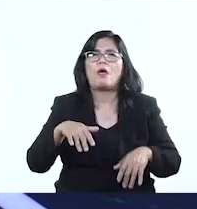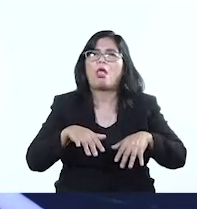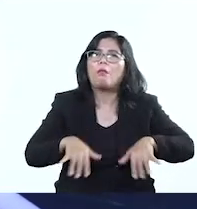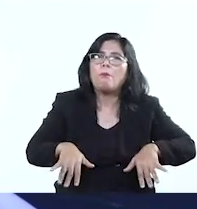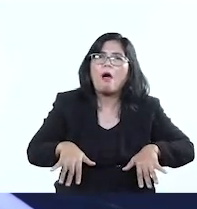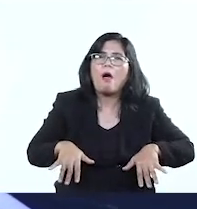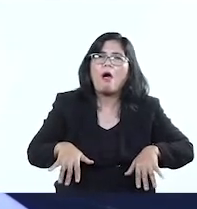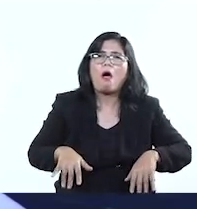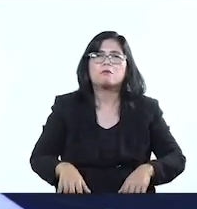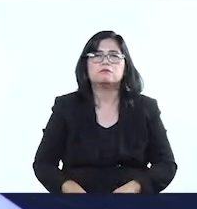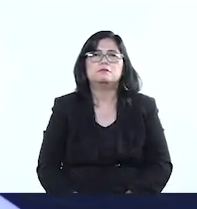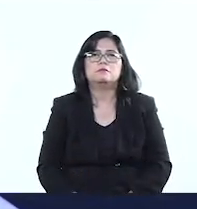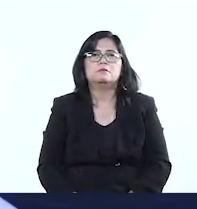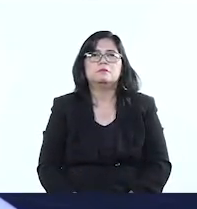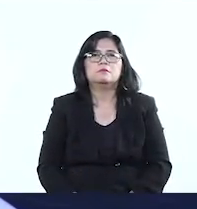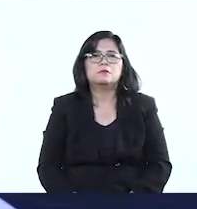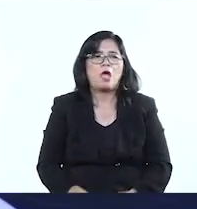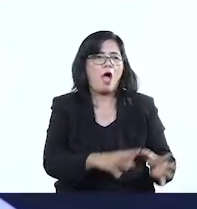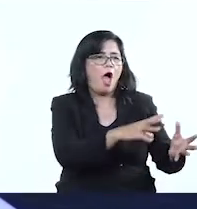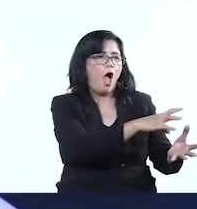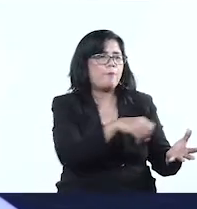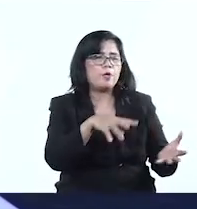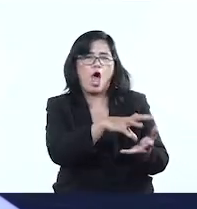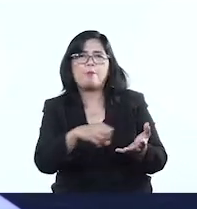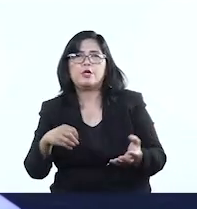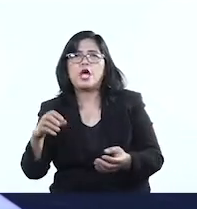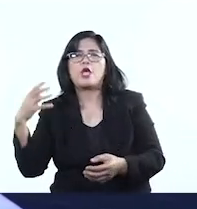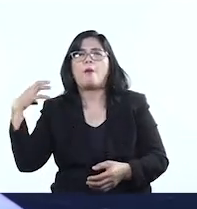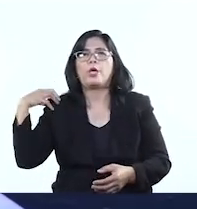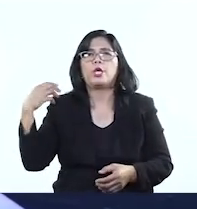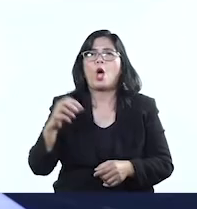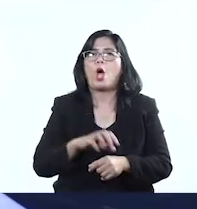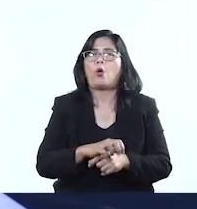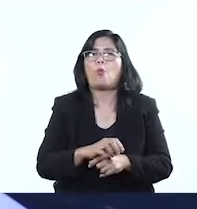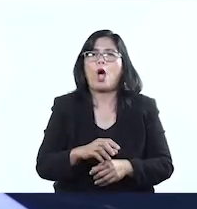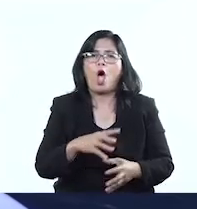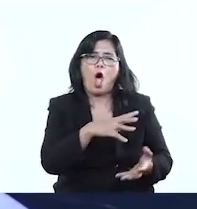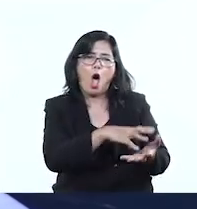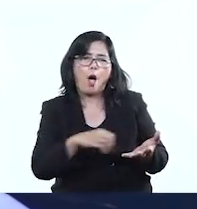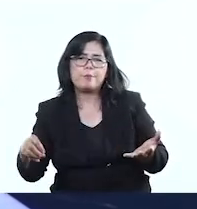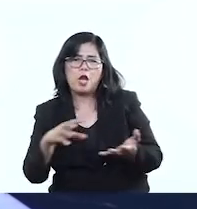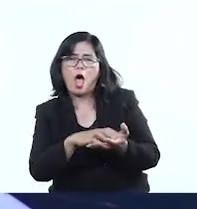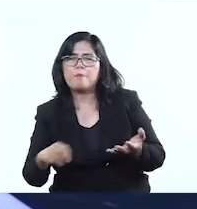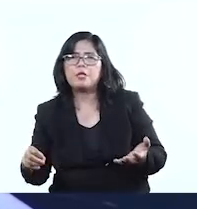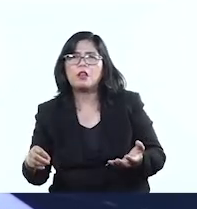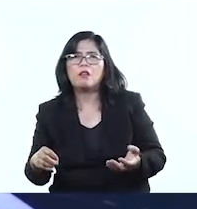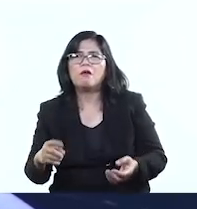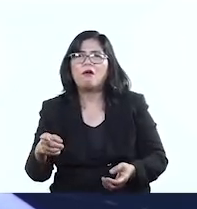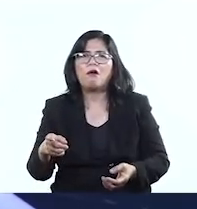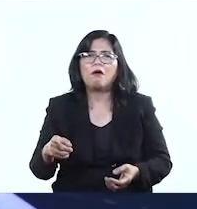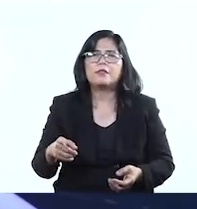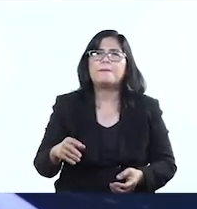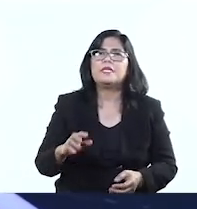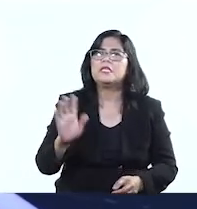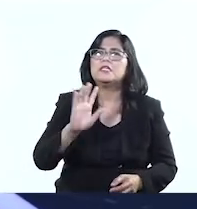Hai beritanya dari mereka akan yang kerap putih-putih berita dari Amerika kala dari Eropa la lalu buktinya mereka jalanin juga kan omongan omongan itu